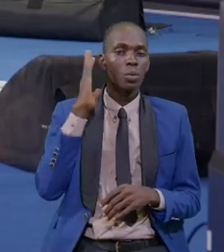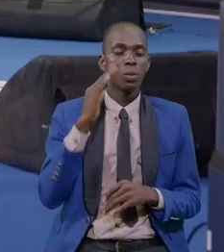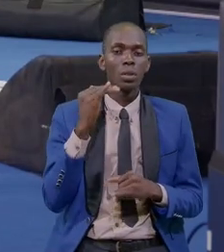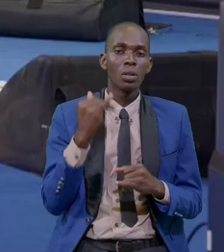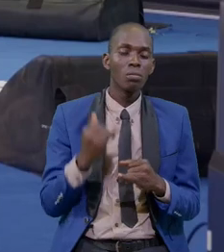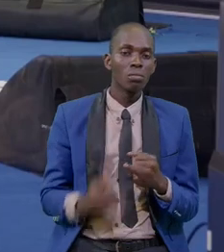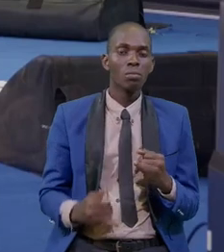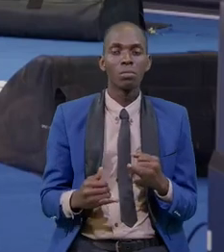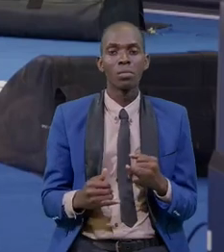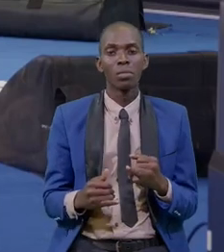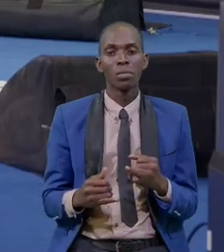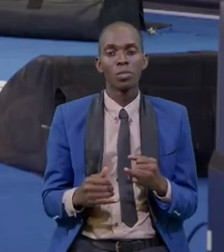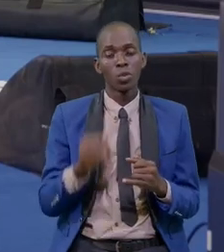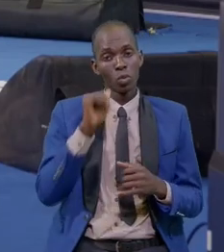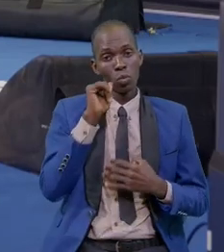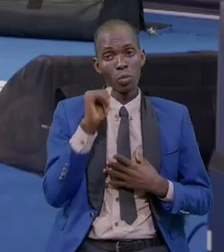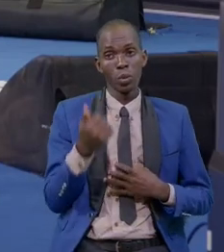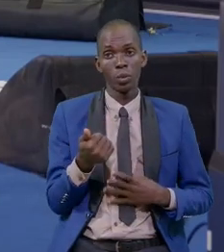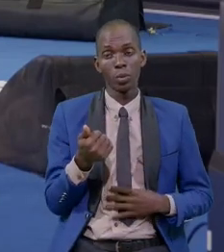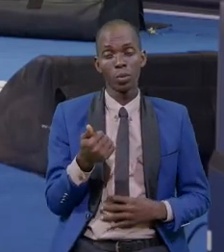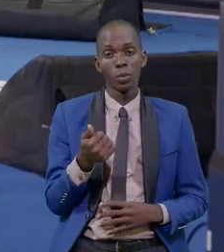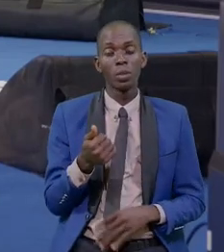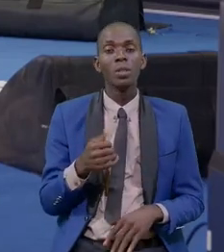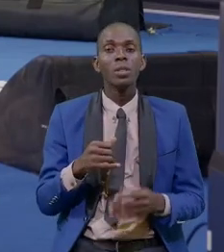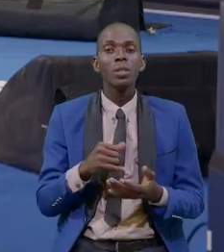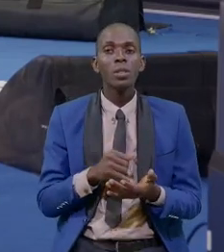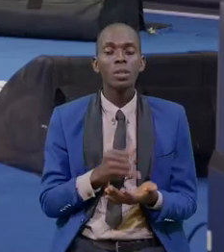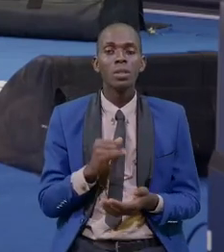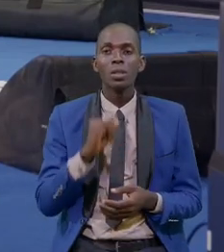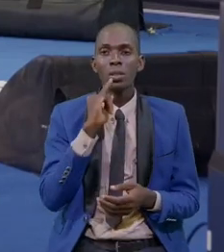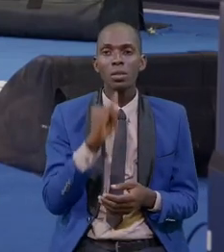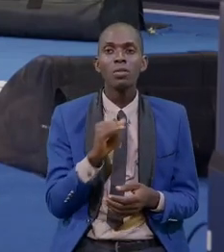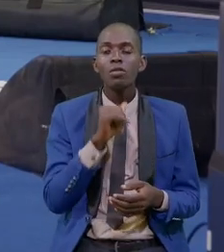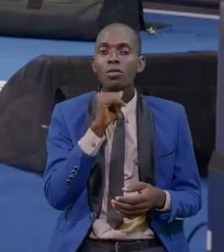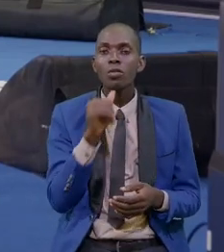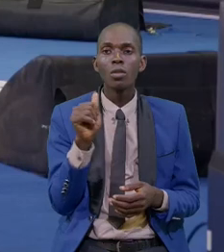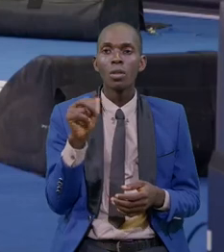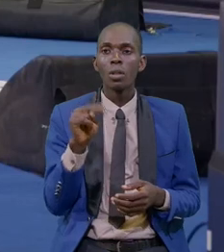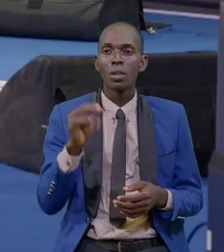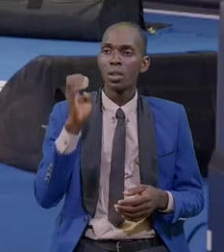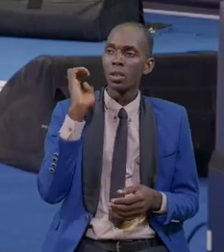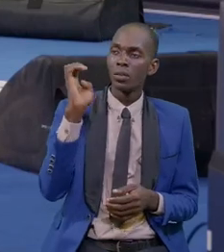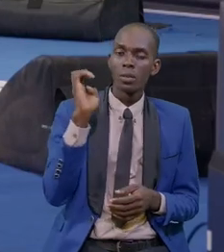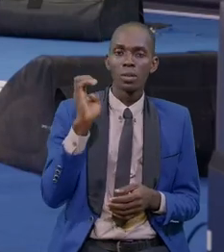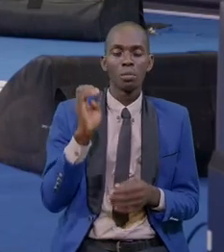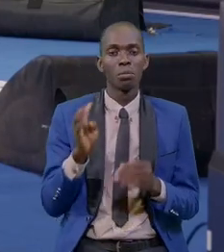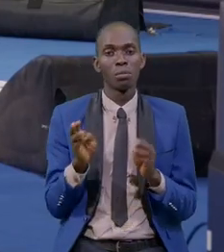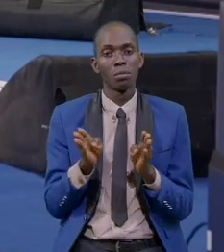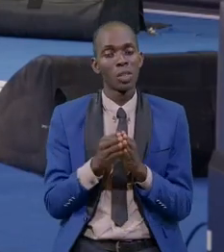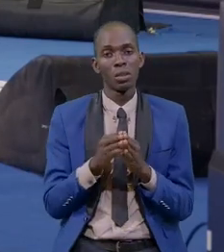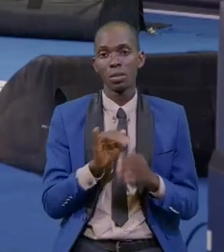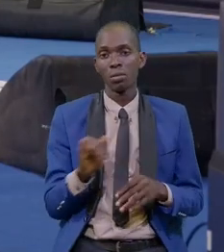et conclure demain, ce n'est pas un programme